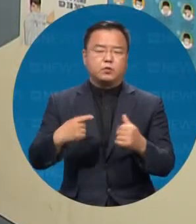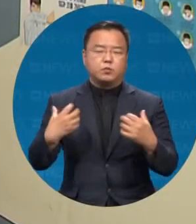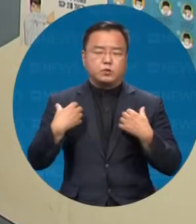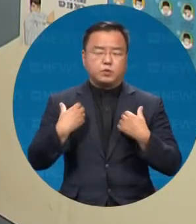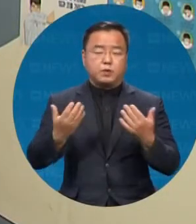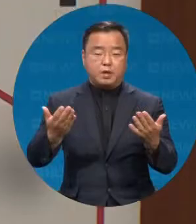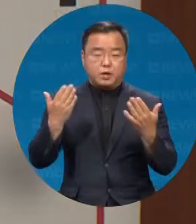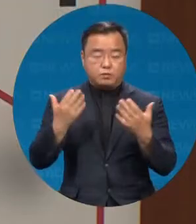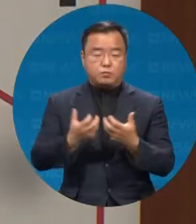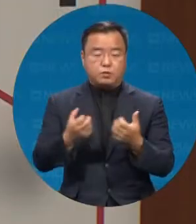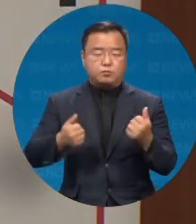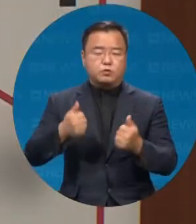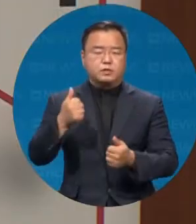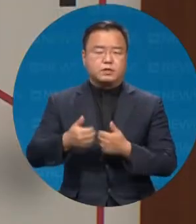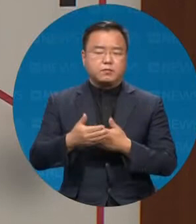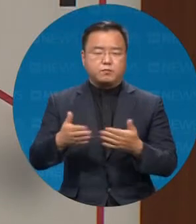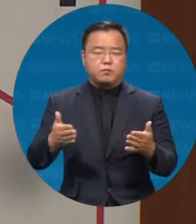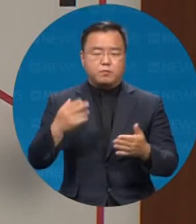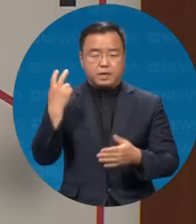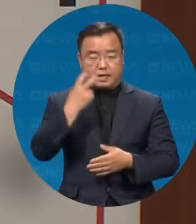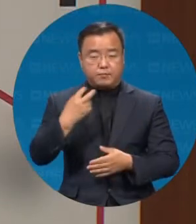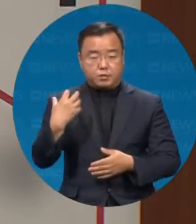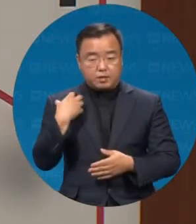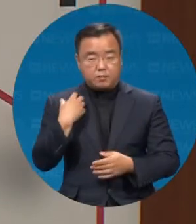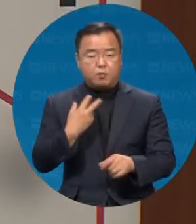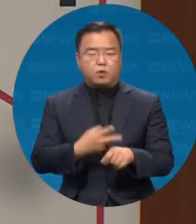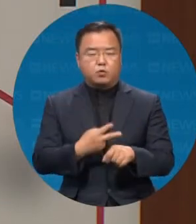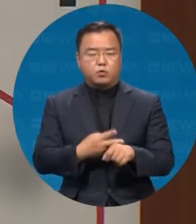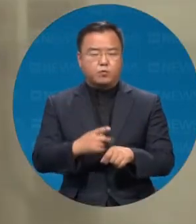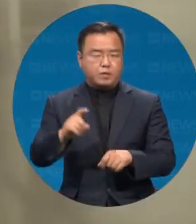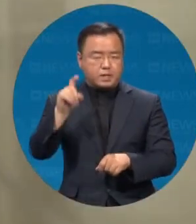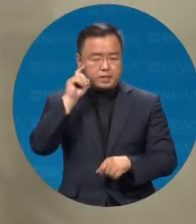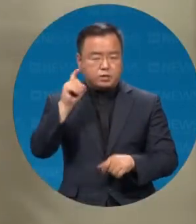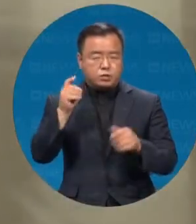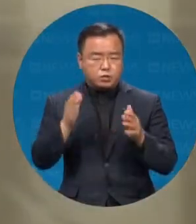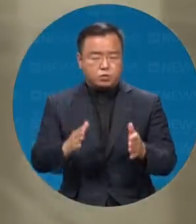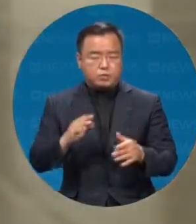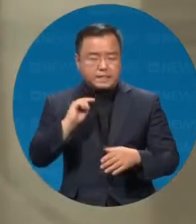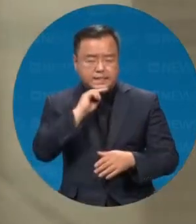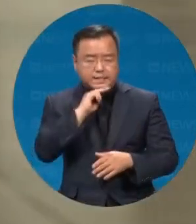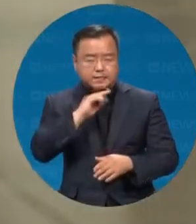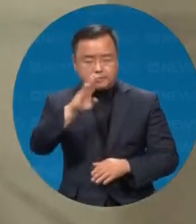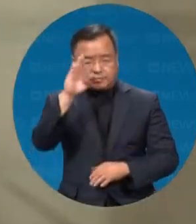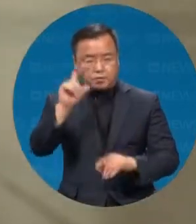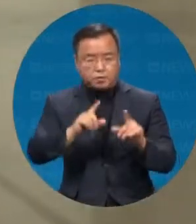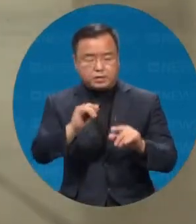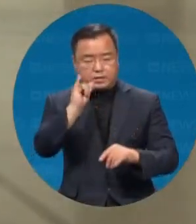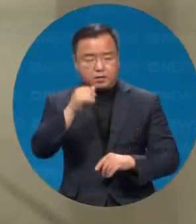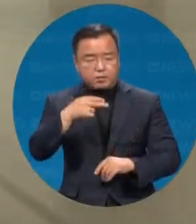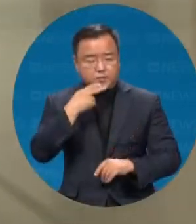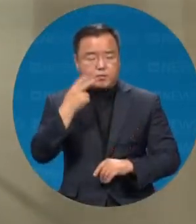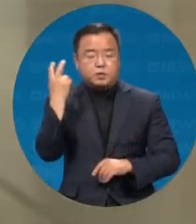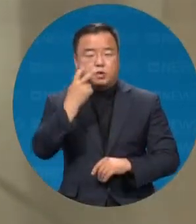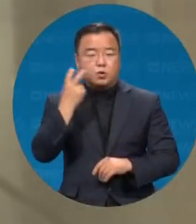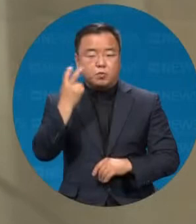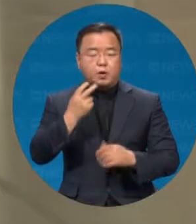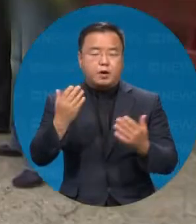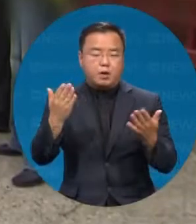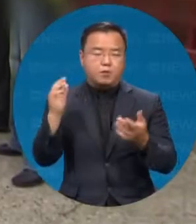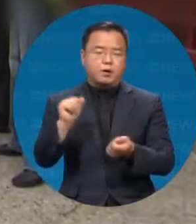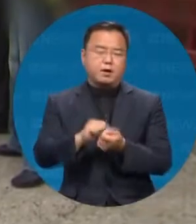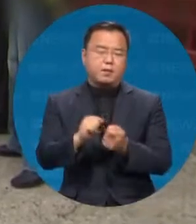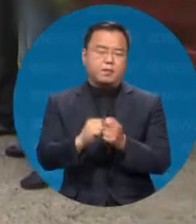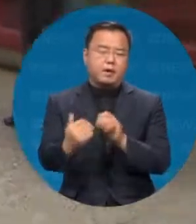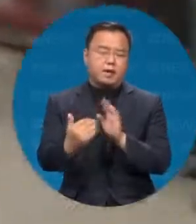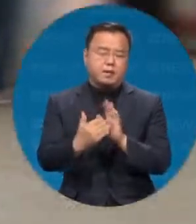분리 9 사실과 감독도 4 등을 중심으로 열흘 동안 코론 알구 의심 증상을 점검하고 학교 방역 소독을 실시합니다